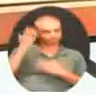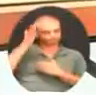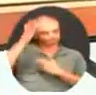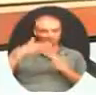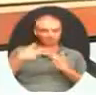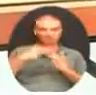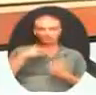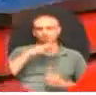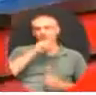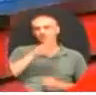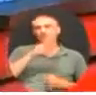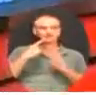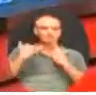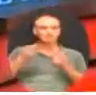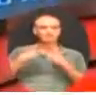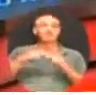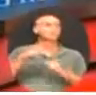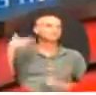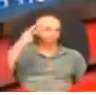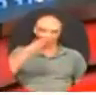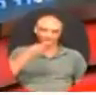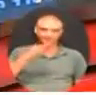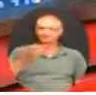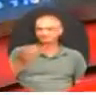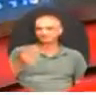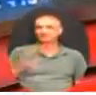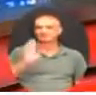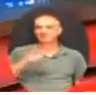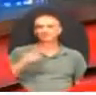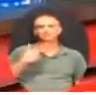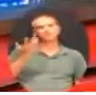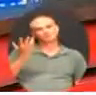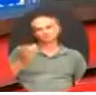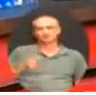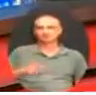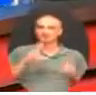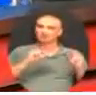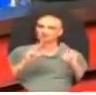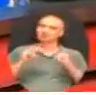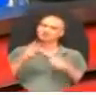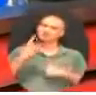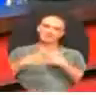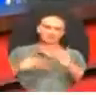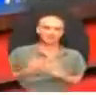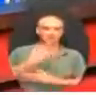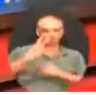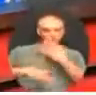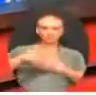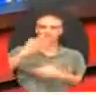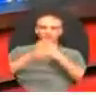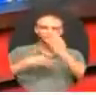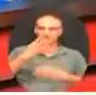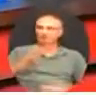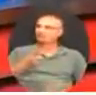בעתיד הקרוב, אני רוצה שנדבר על הדיון שהיום בוועדה לביקורת. מתי שהוא, את אומרת. לא, כן, גם על העניין הזה. מן הסתם, הגלגל החדשות עוד יחזור